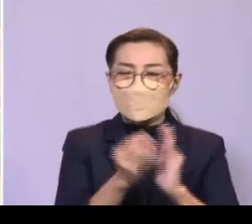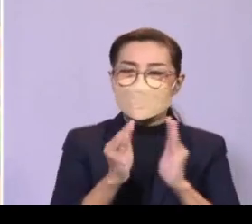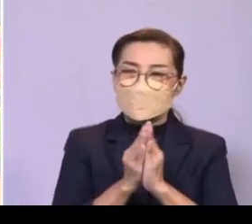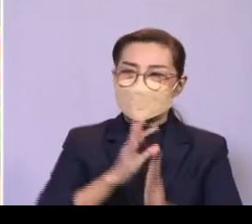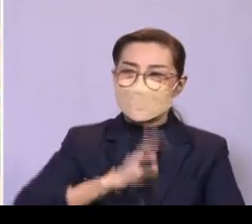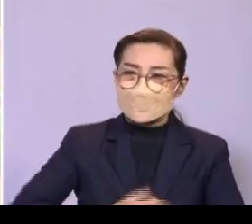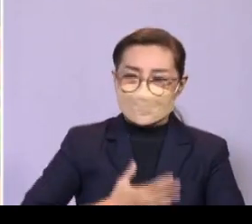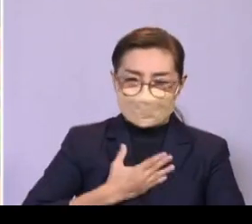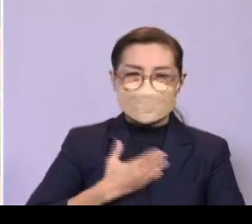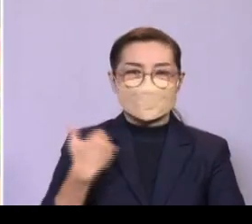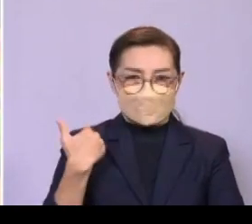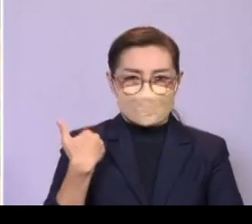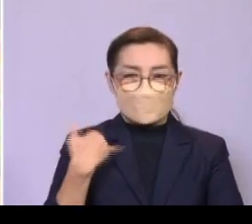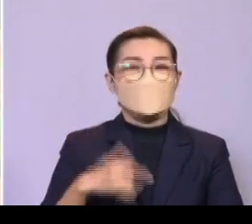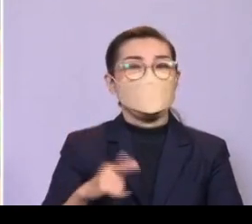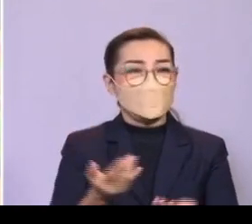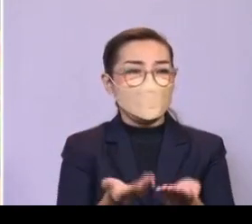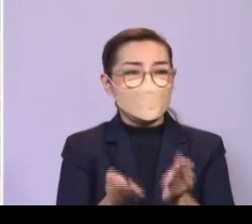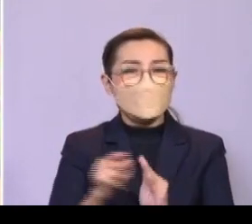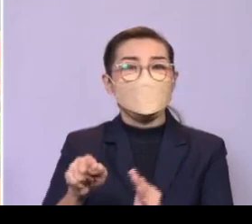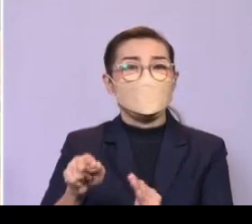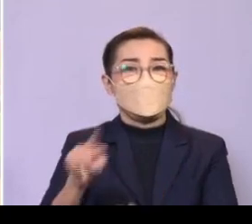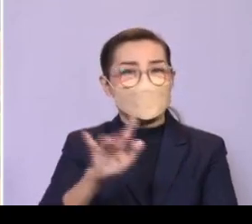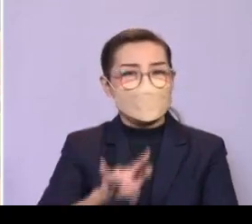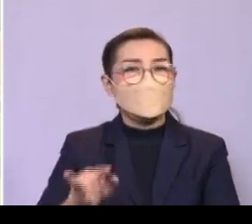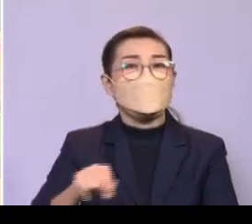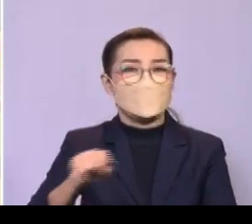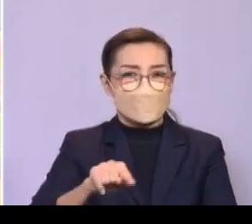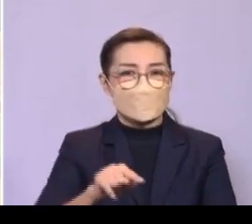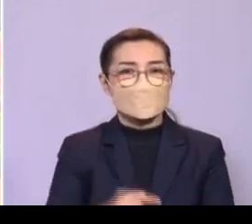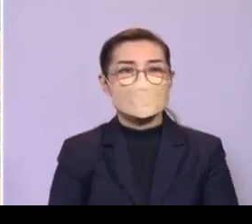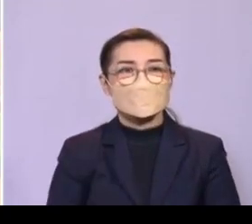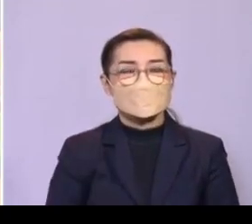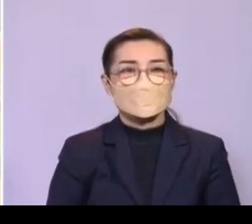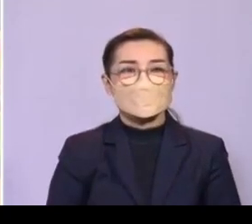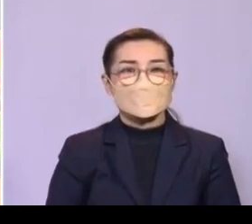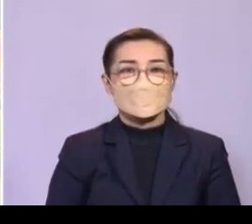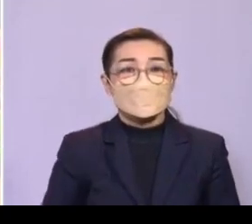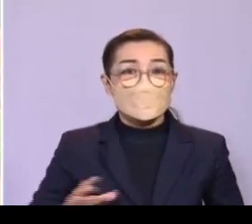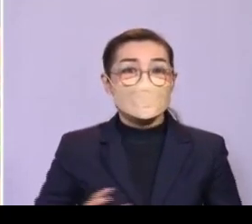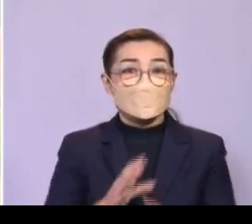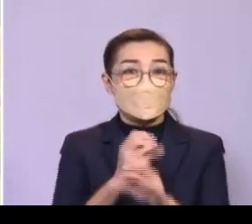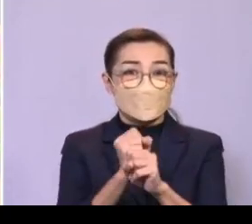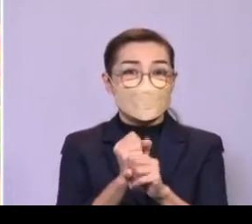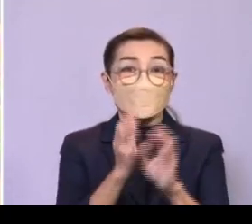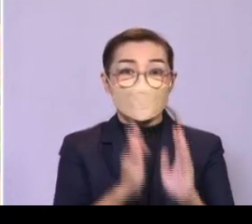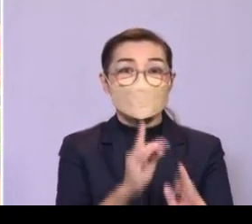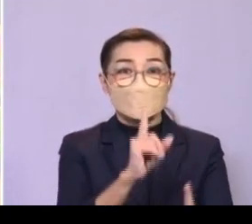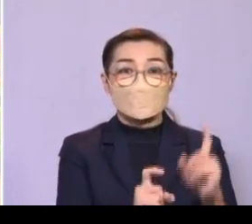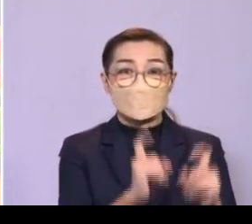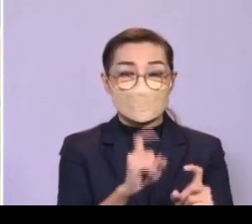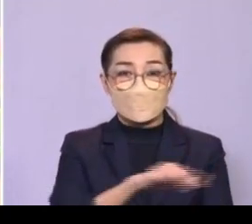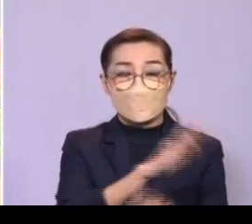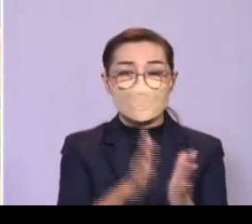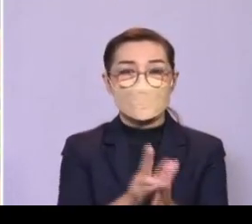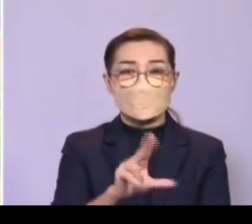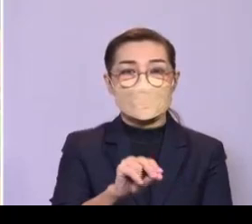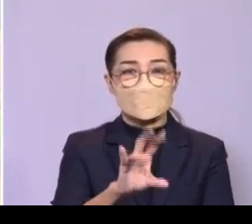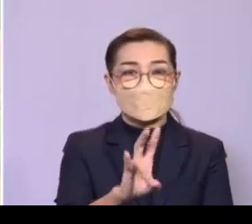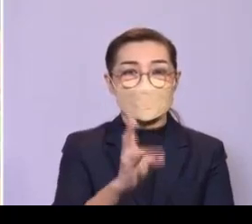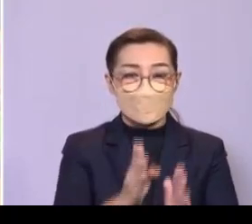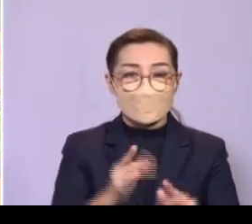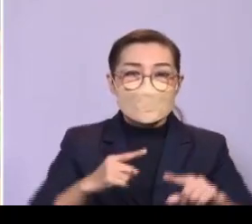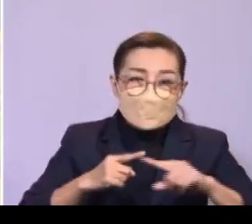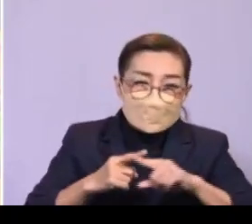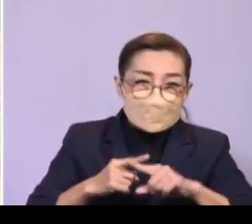ของญาติพี่น้องคนที่สูญเสียครับ สรุปยอดผู้เสียชีวิตจากเหตุการณ์ยิงทั้งหมด37คนครับบ